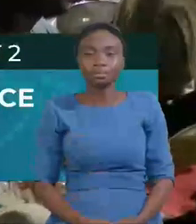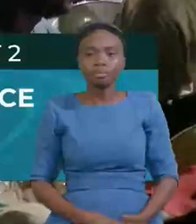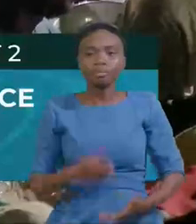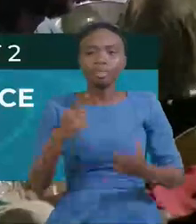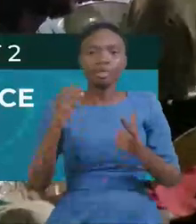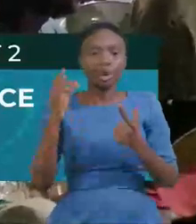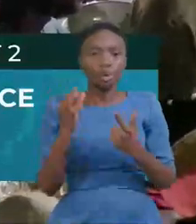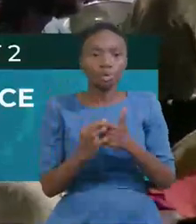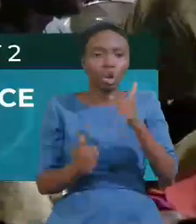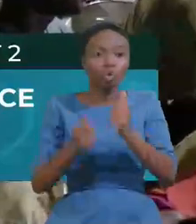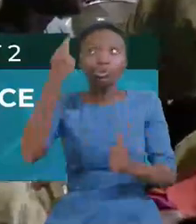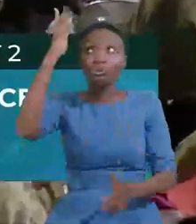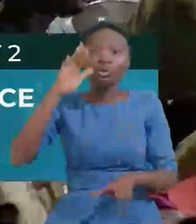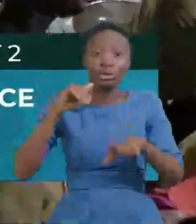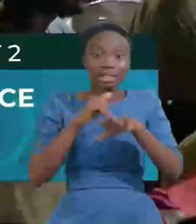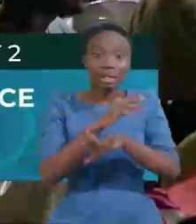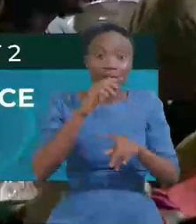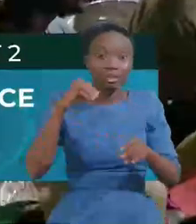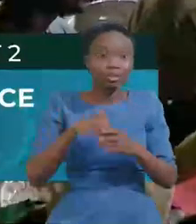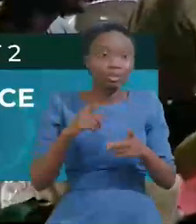Acte 10, verset 36.